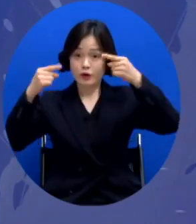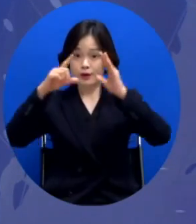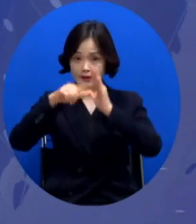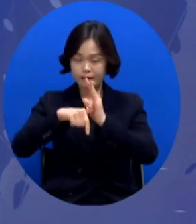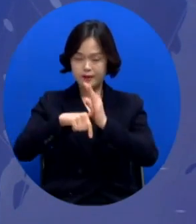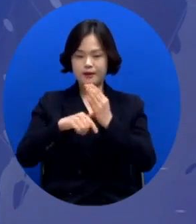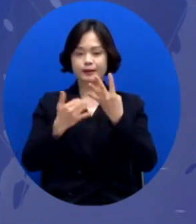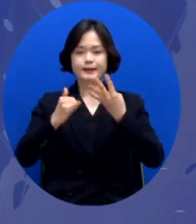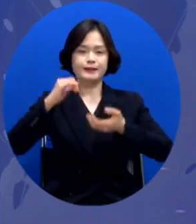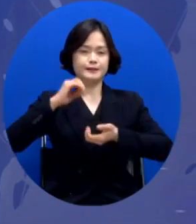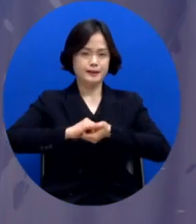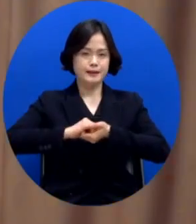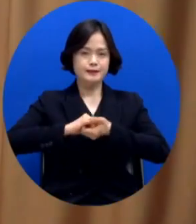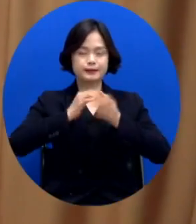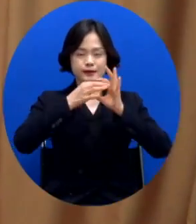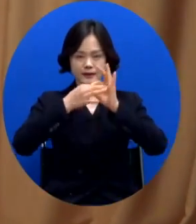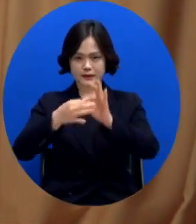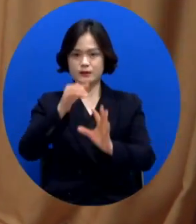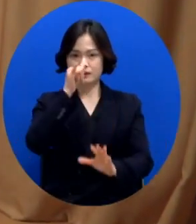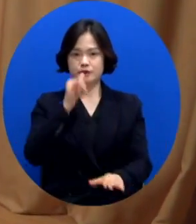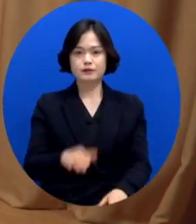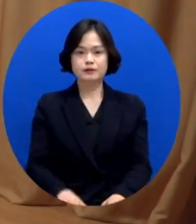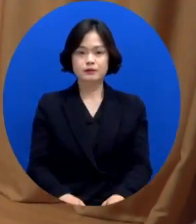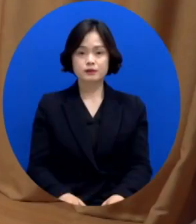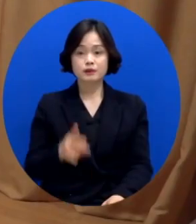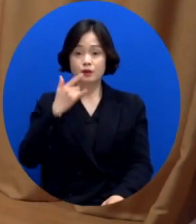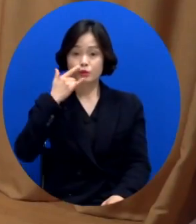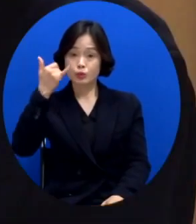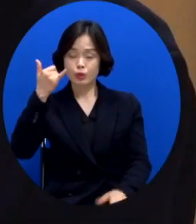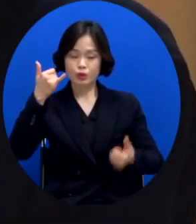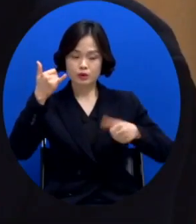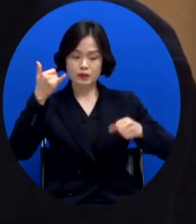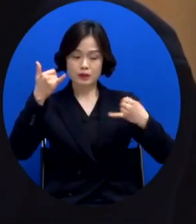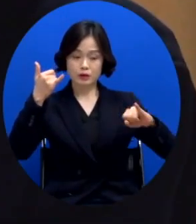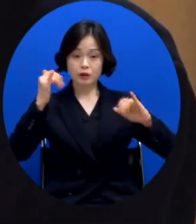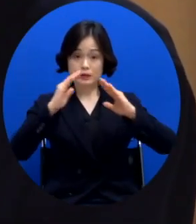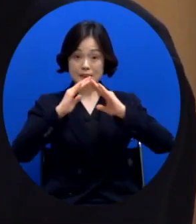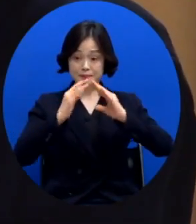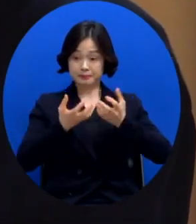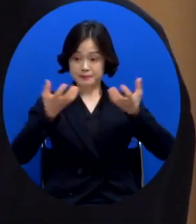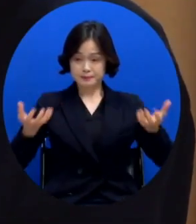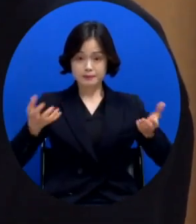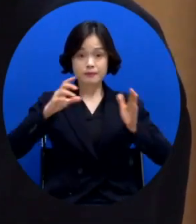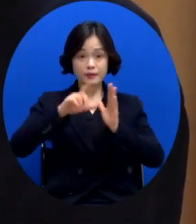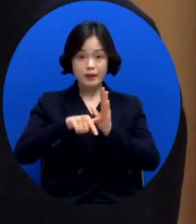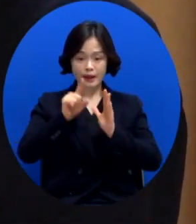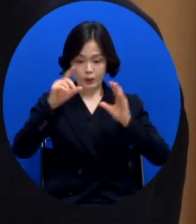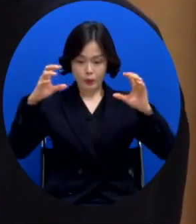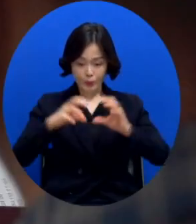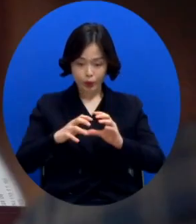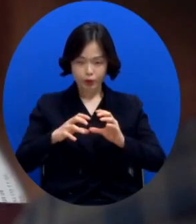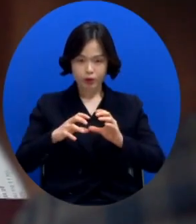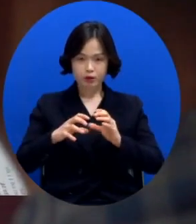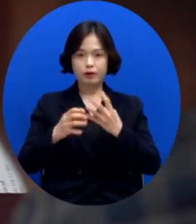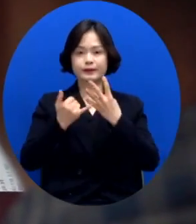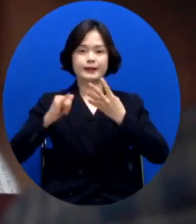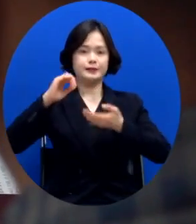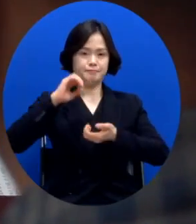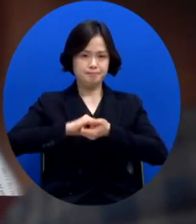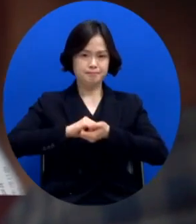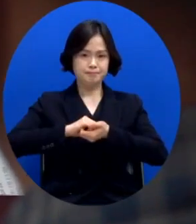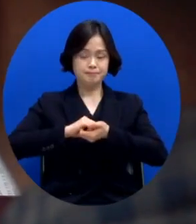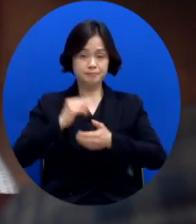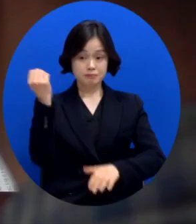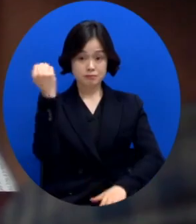계속되는데요. 주의하실 것은 직계가족이라도 주거를 달리하는 경우라면 5인 이상 모여선 안 된다는 점입니다. 예.